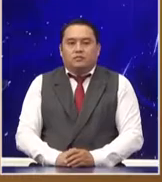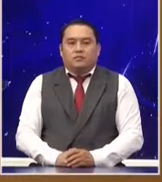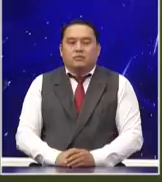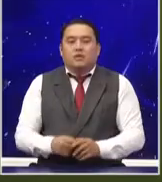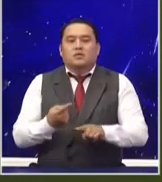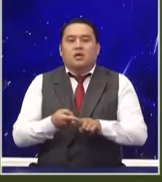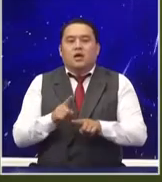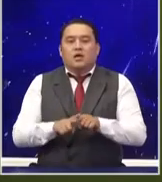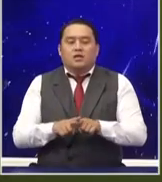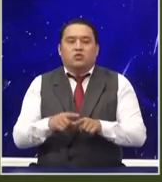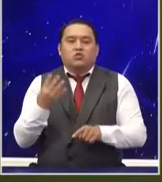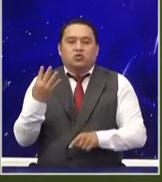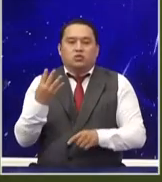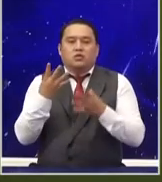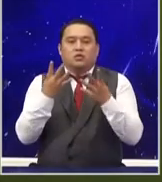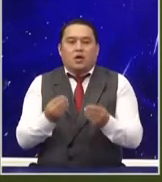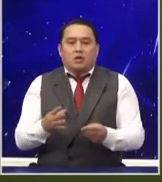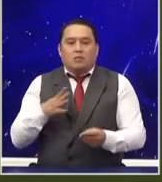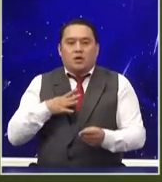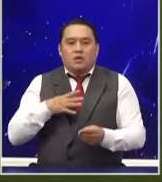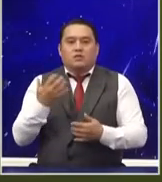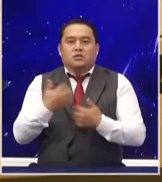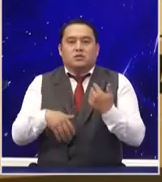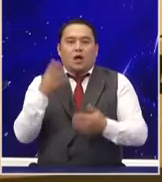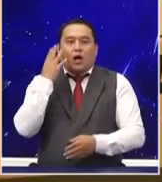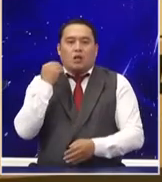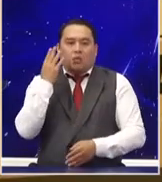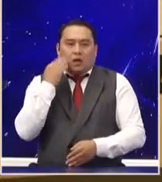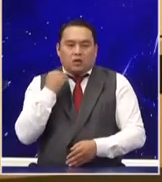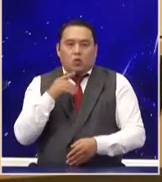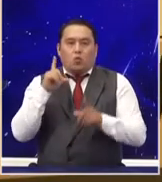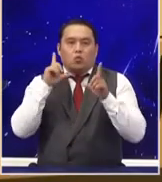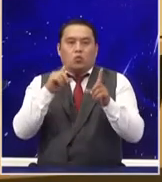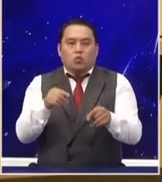эти 4 дня маршрут оказался довольно популярен и среди алматинцев.